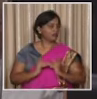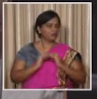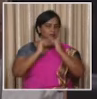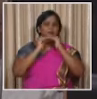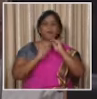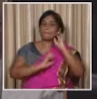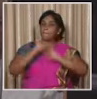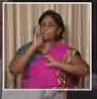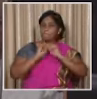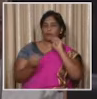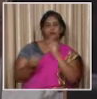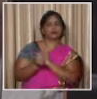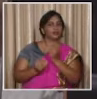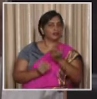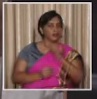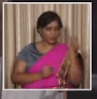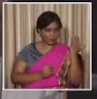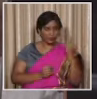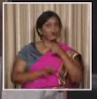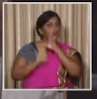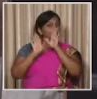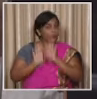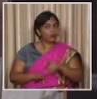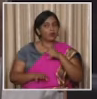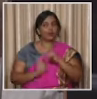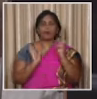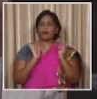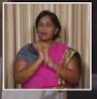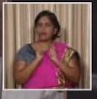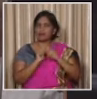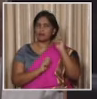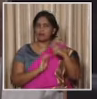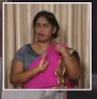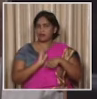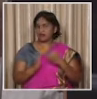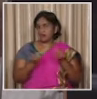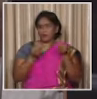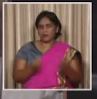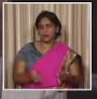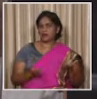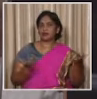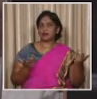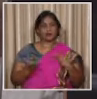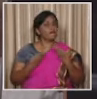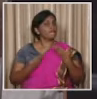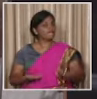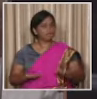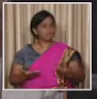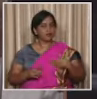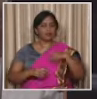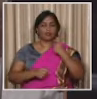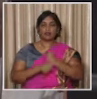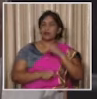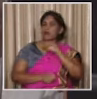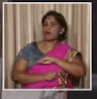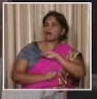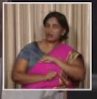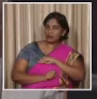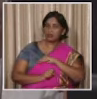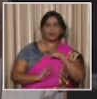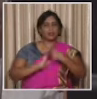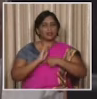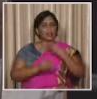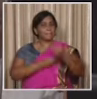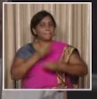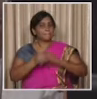ප්‍රතිශතයක රඳවා ගන්න හැකි වෙනවා. එහෙම වුණොත් ණය ගෙවීම රට බරක් වෙන්නේ නැහැ. වර්තමානයේ රාජ්‍ය ආදායම් දළ